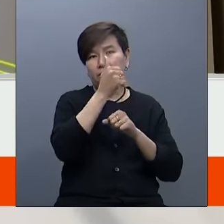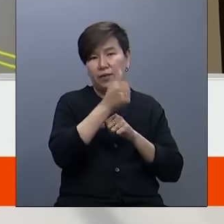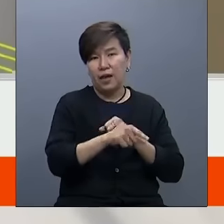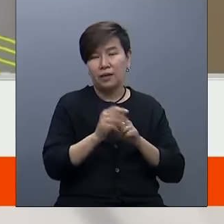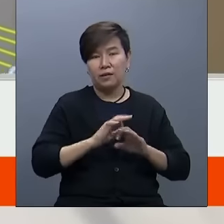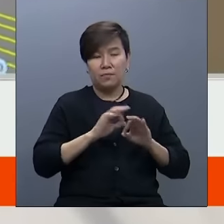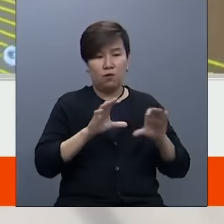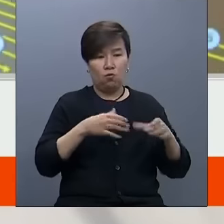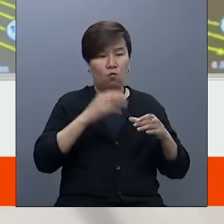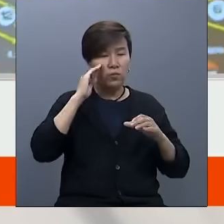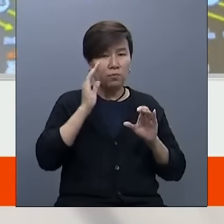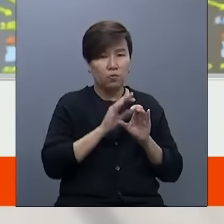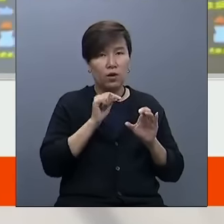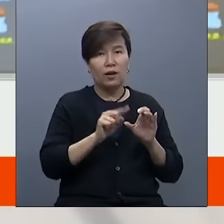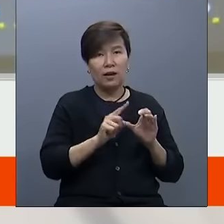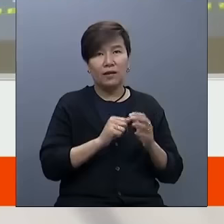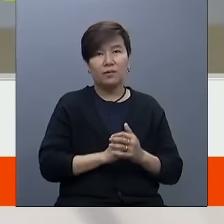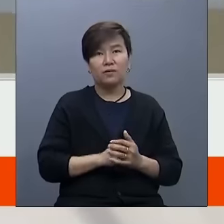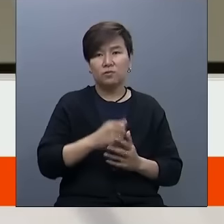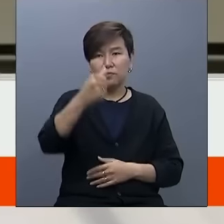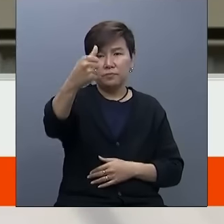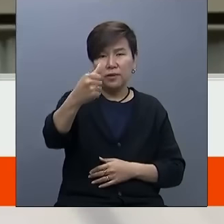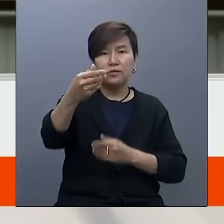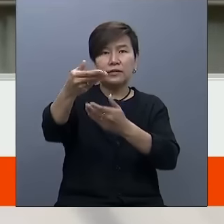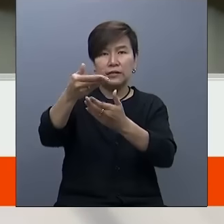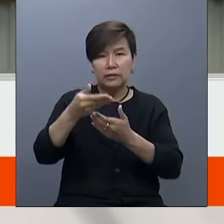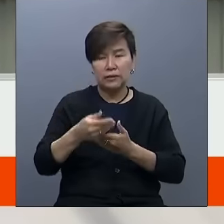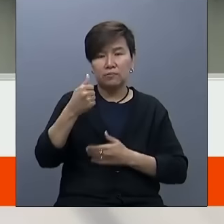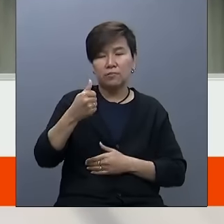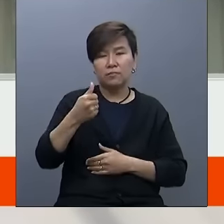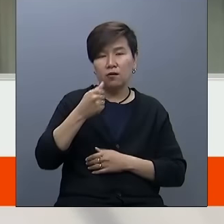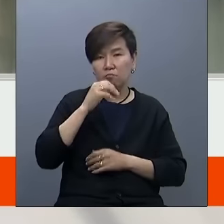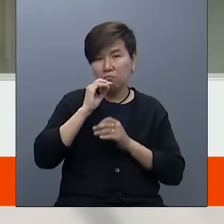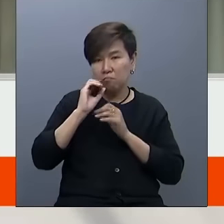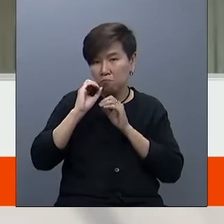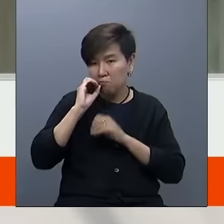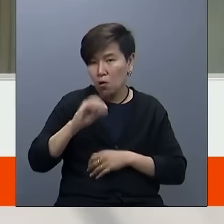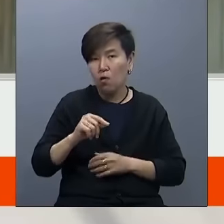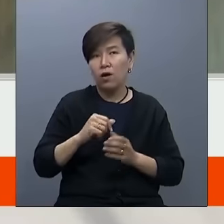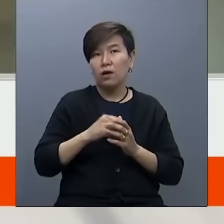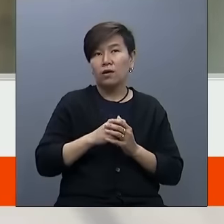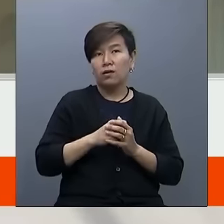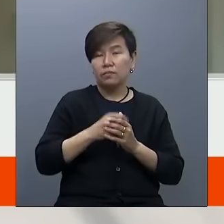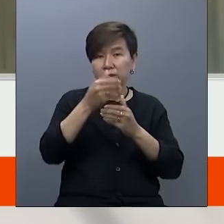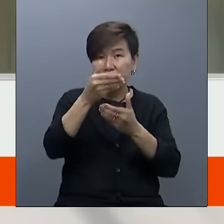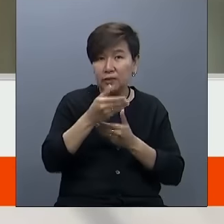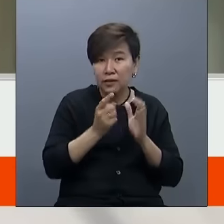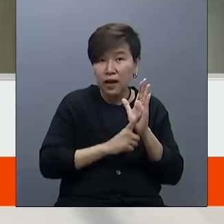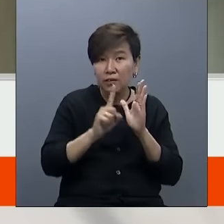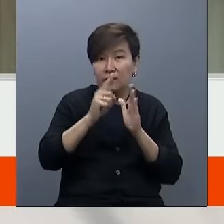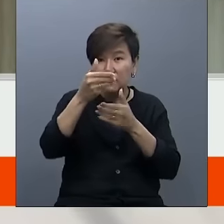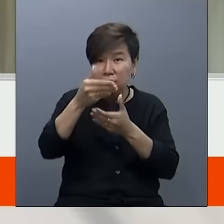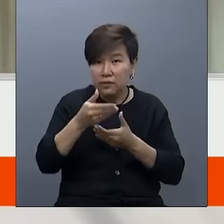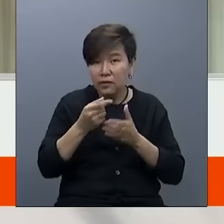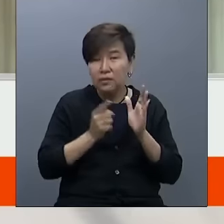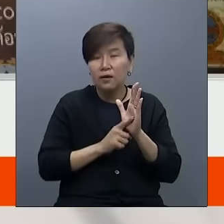พยายามหาทางที่จะแจ้งข้อกล่าวหาได้ครับก ็ อาจจะเป็นเหตุให้ไปออกหมายเรียกอีกสักครั้งนึงอะไรเงี้ยอันนี้ก็แล้วแต่ทีนี้พนักงานสอบสว